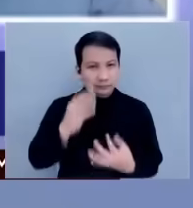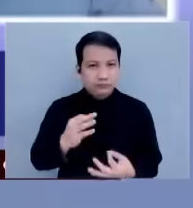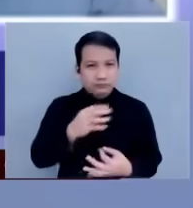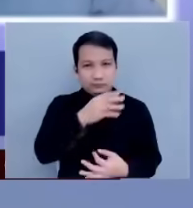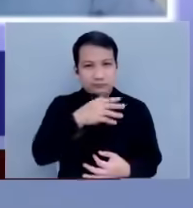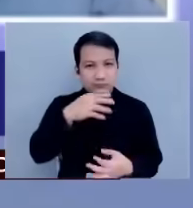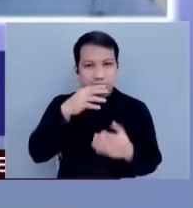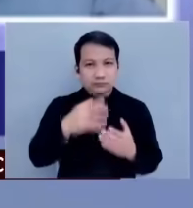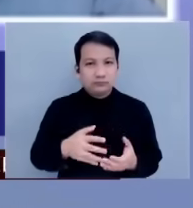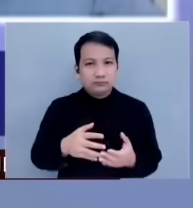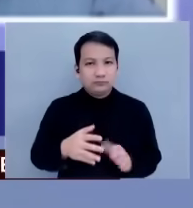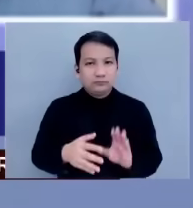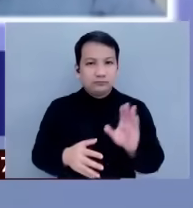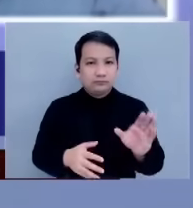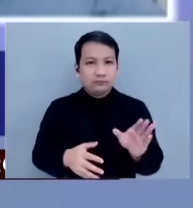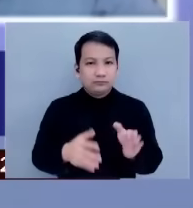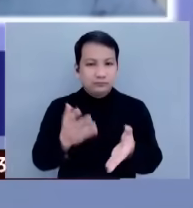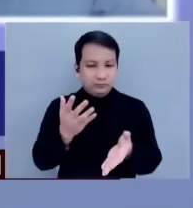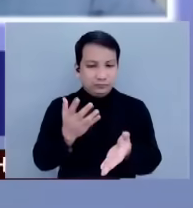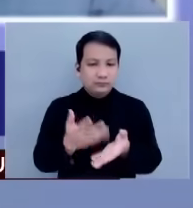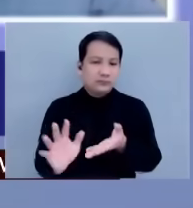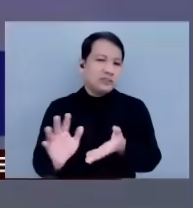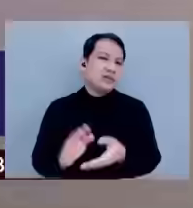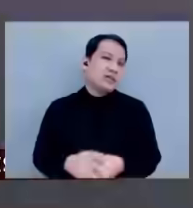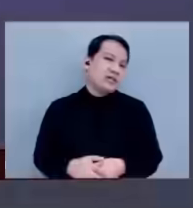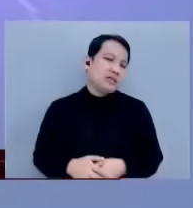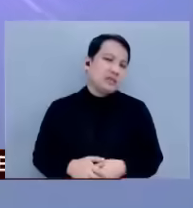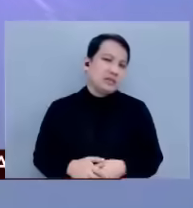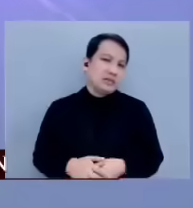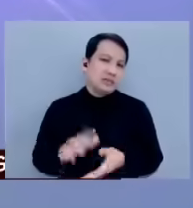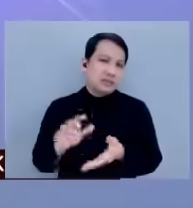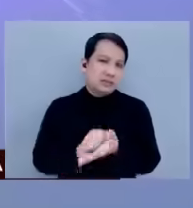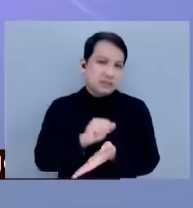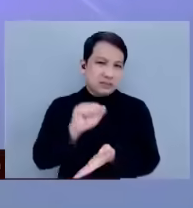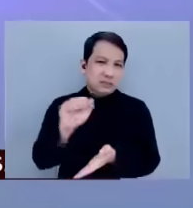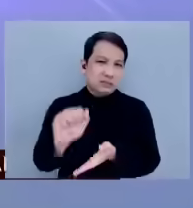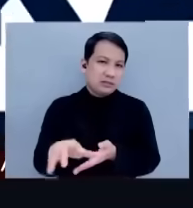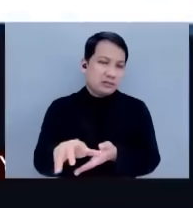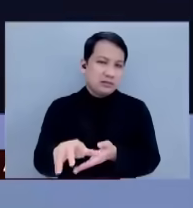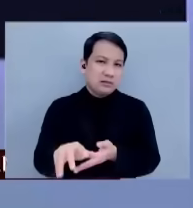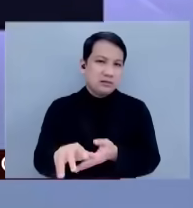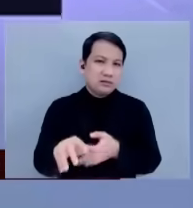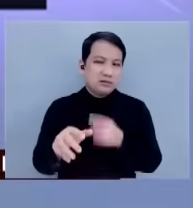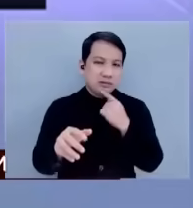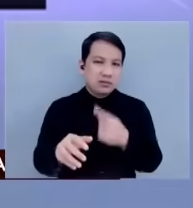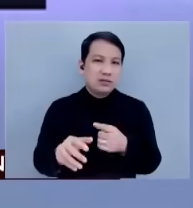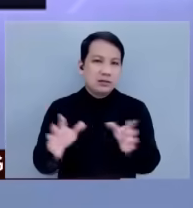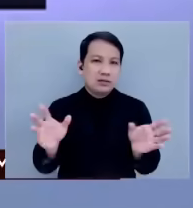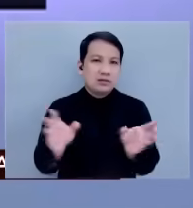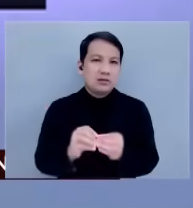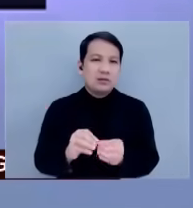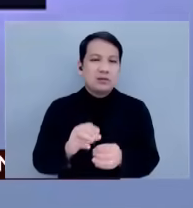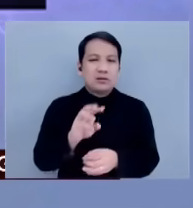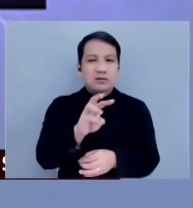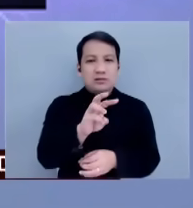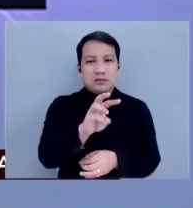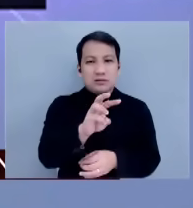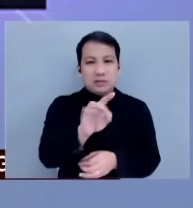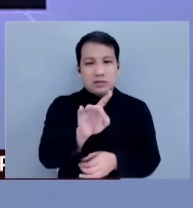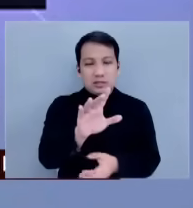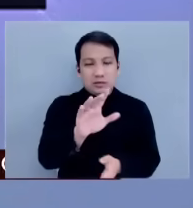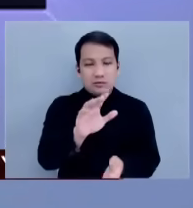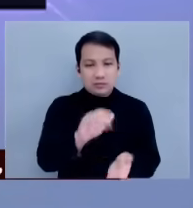at ng disposer na itapon na. Base sa tala nila, aabot sa 8,000 kilo ang